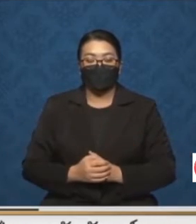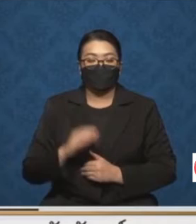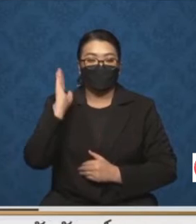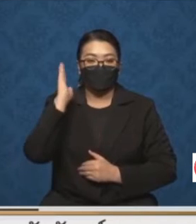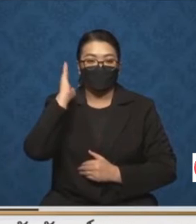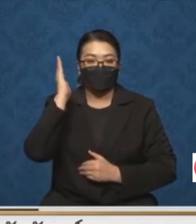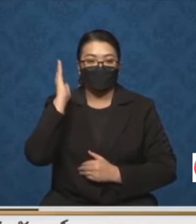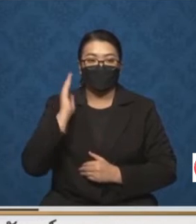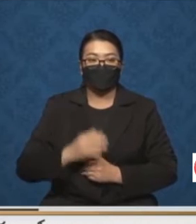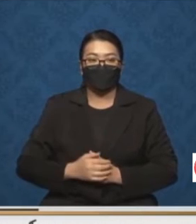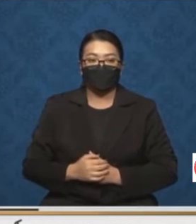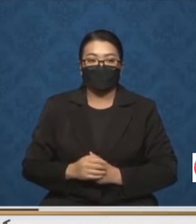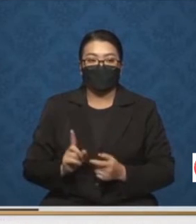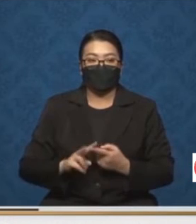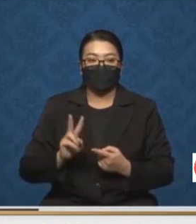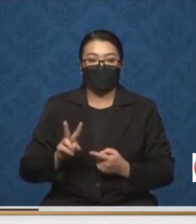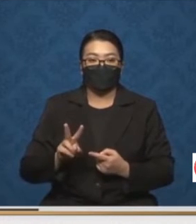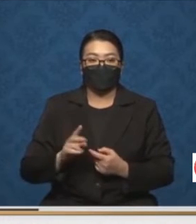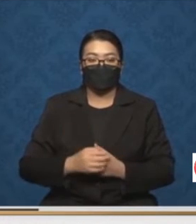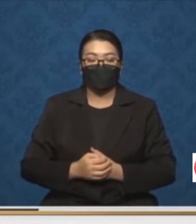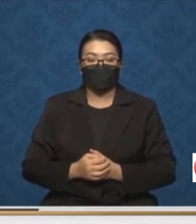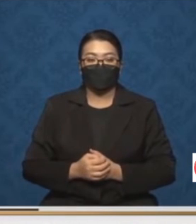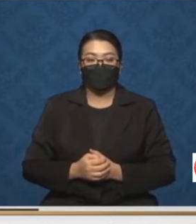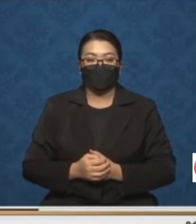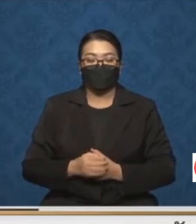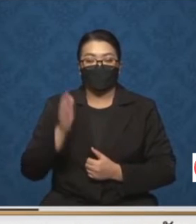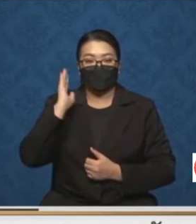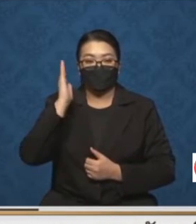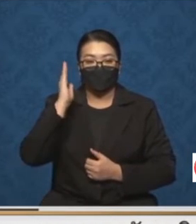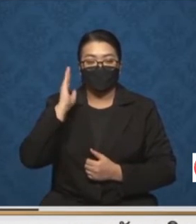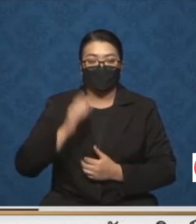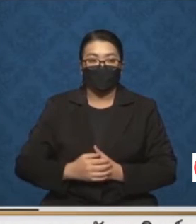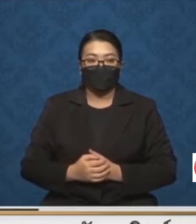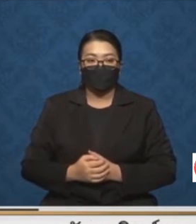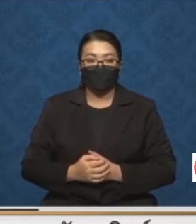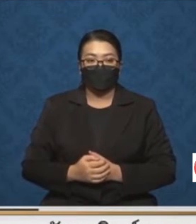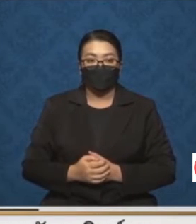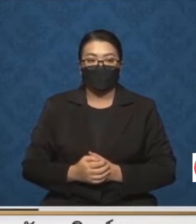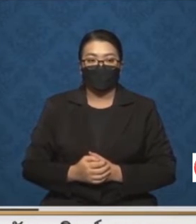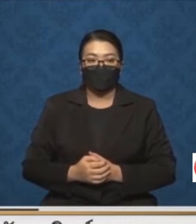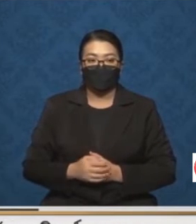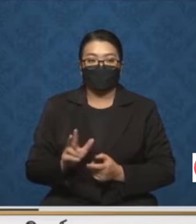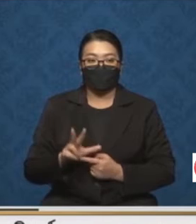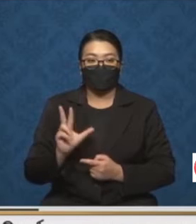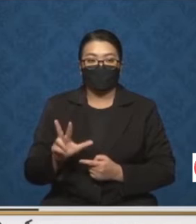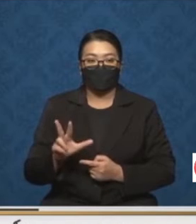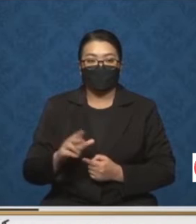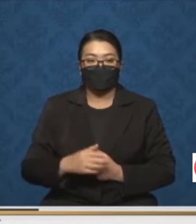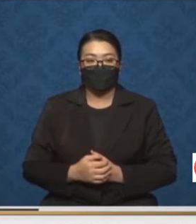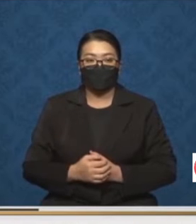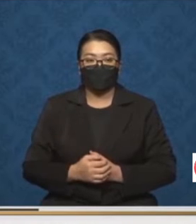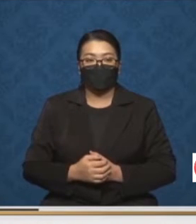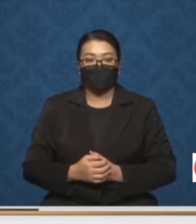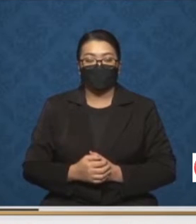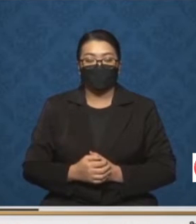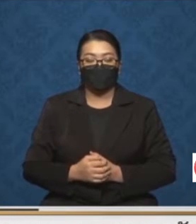โพธสุทน2ร้อยเอกจองชัยวงสายทอง3นางสาวน